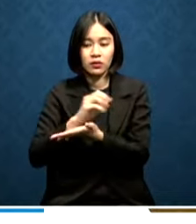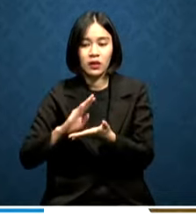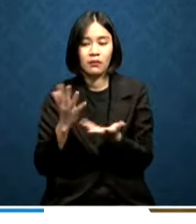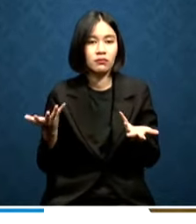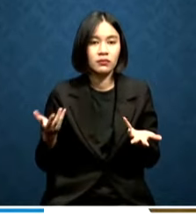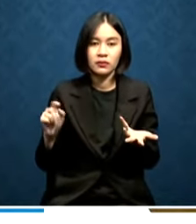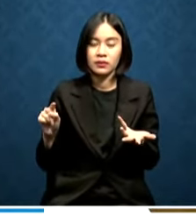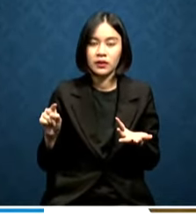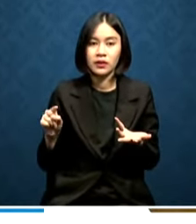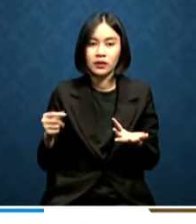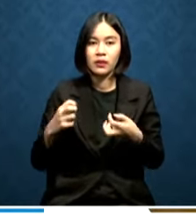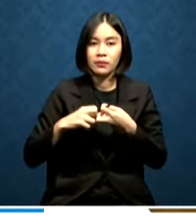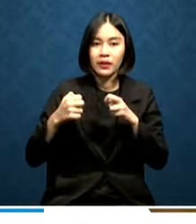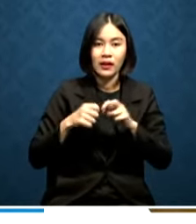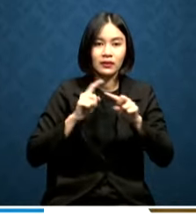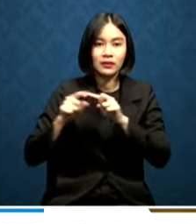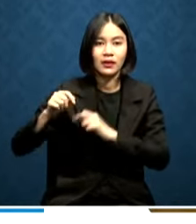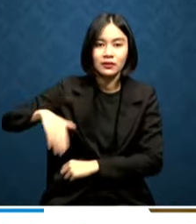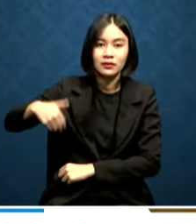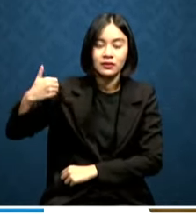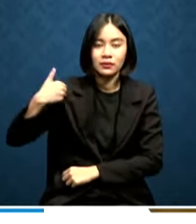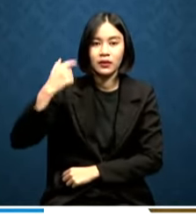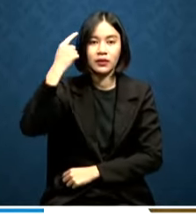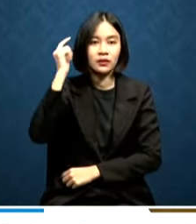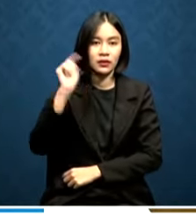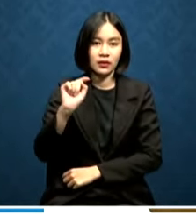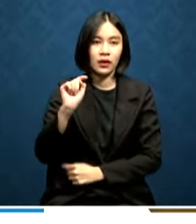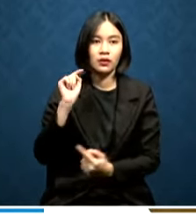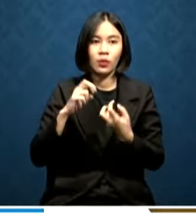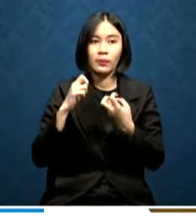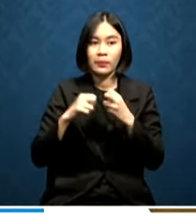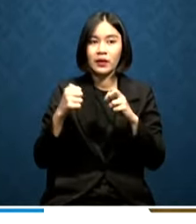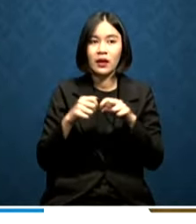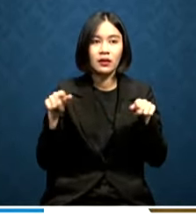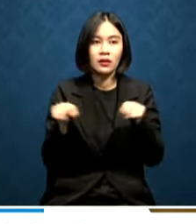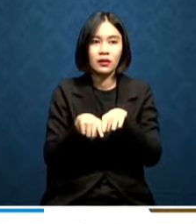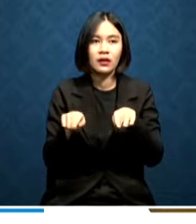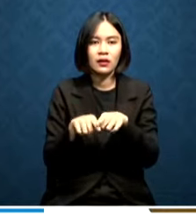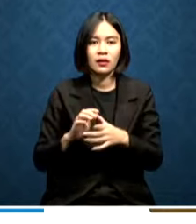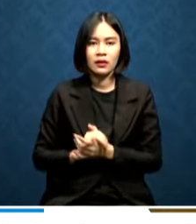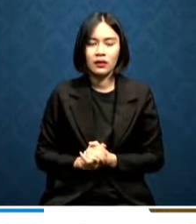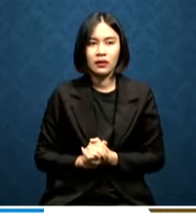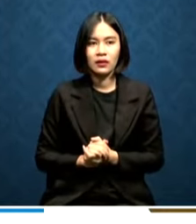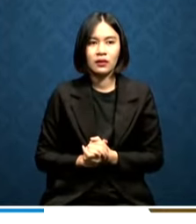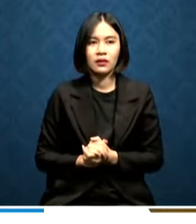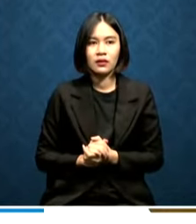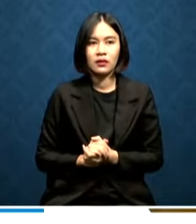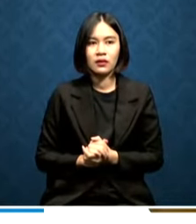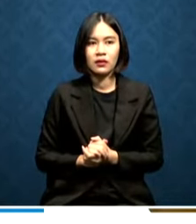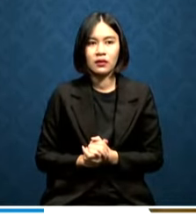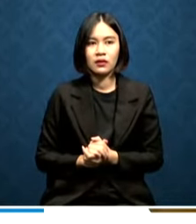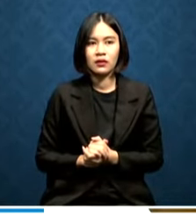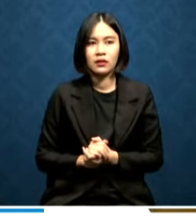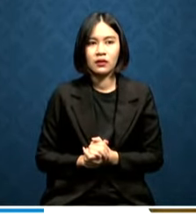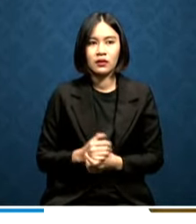อหรือยังไงมันจะมีปัญหาอื่นที่เห็นว่าการมีปัญหาเหมือนกันไม่ใช่ไม่เห็นแต่ว่าการที่เรา